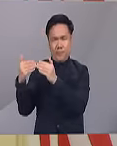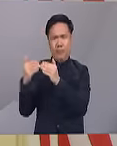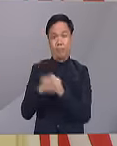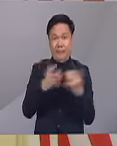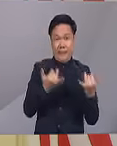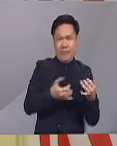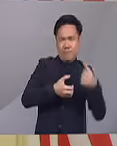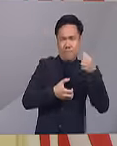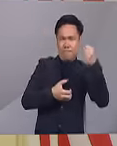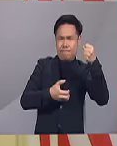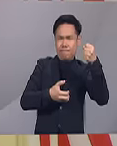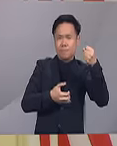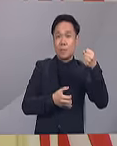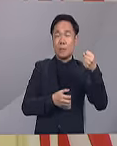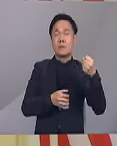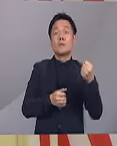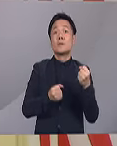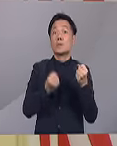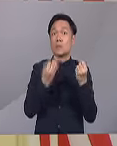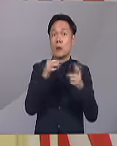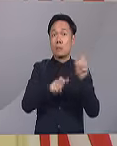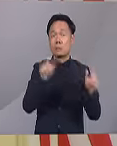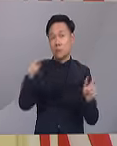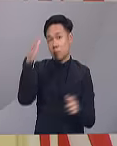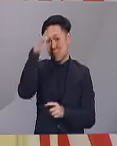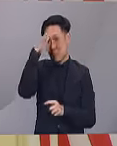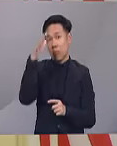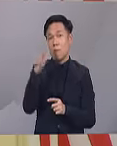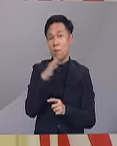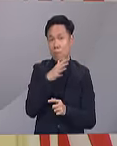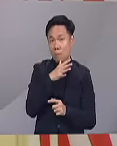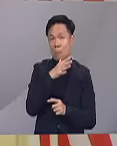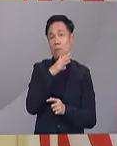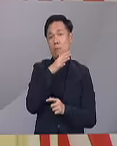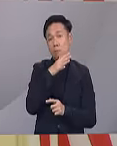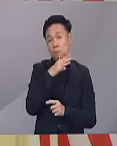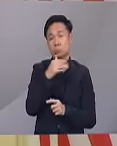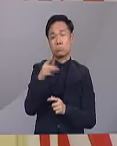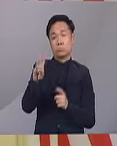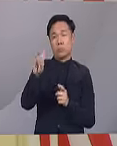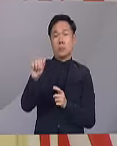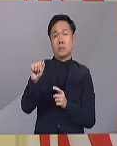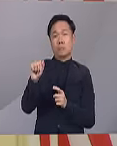28 hari bulan. Ramai ibu bapa yang WhatsApp saya,